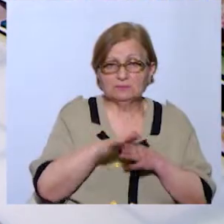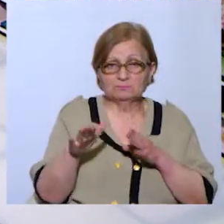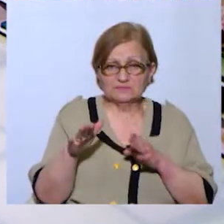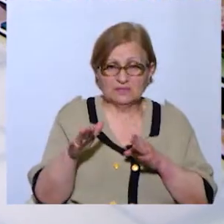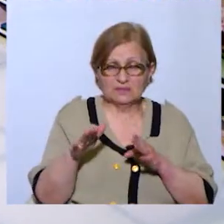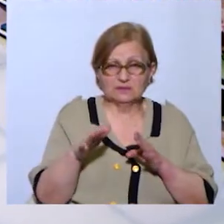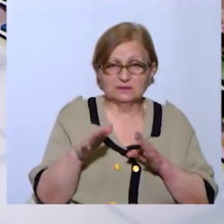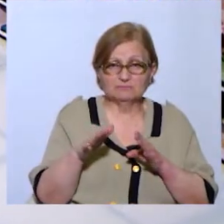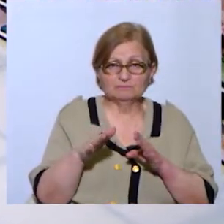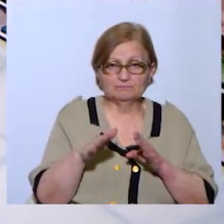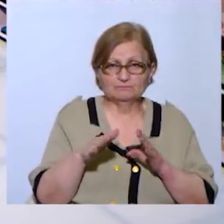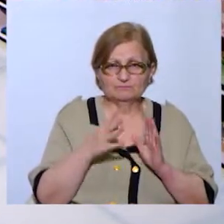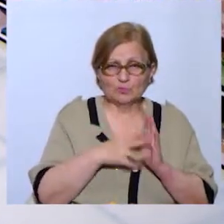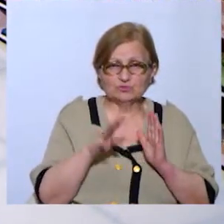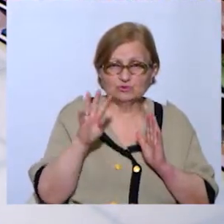1.94 მიასედი.